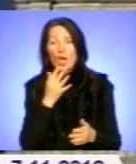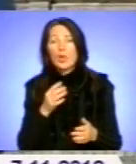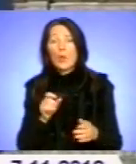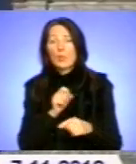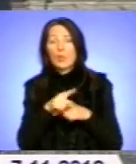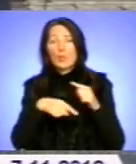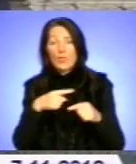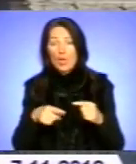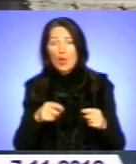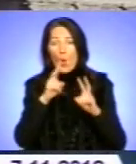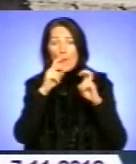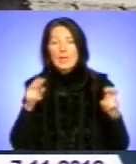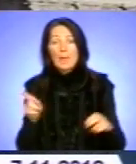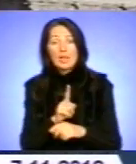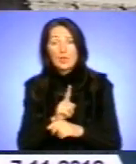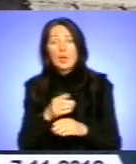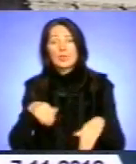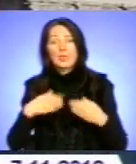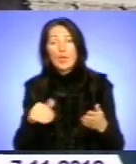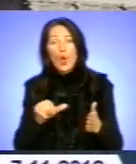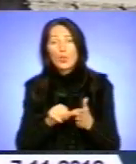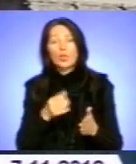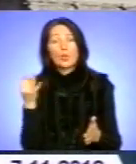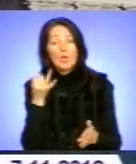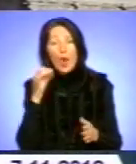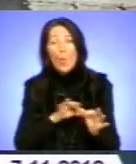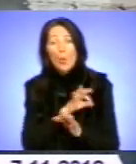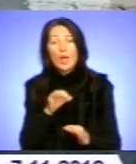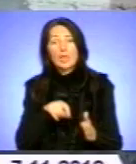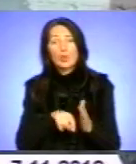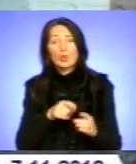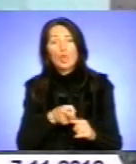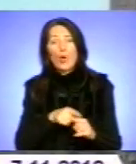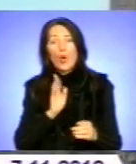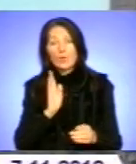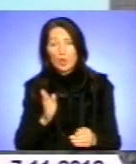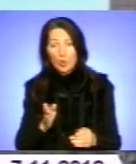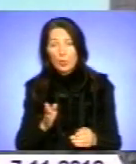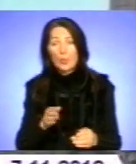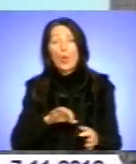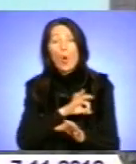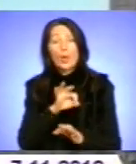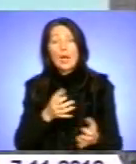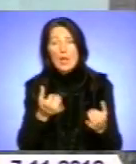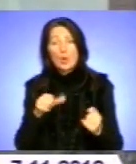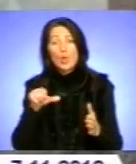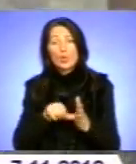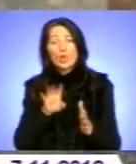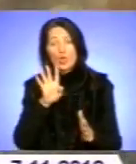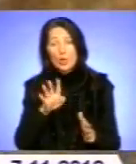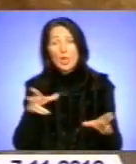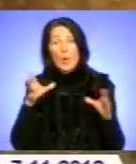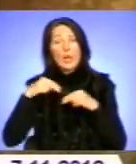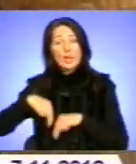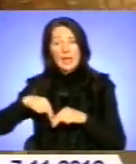Тернопілля запропонували участь у цікавому проєкті, суть якого полягатиме у наступному. У проєкті беруть участь 4 партнери